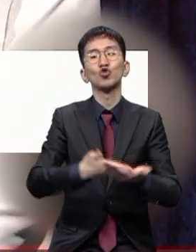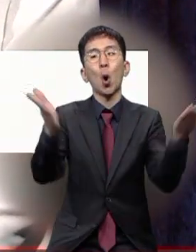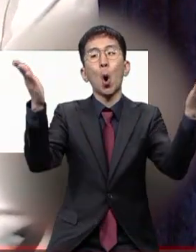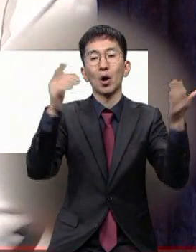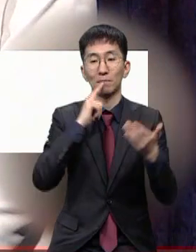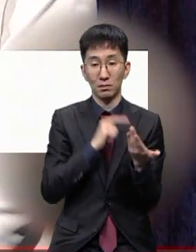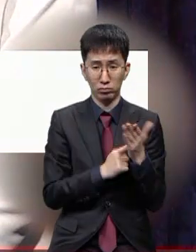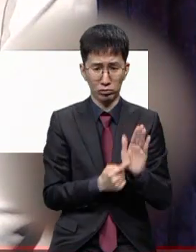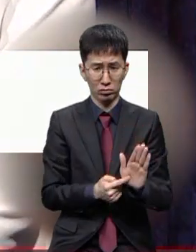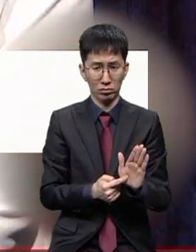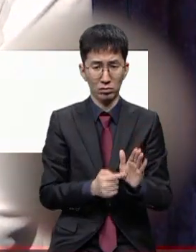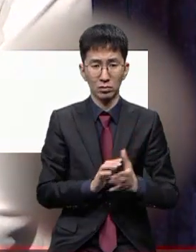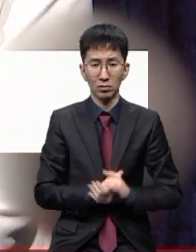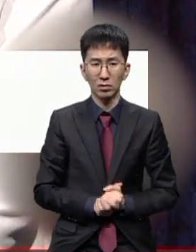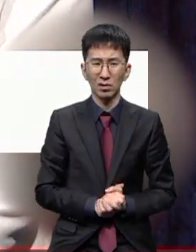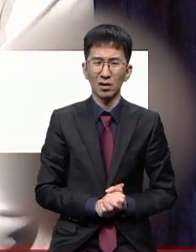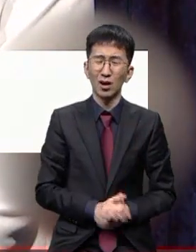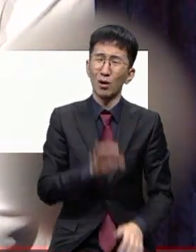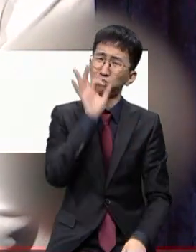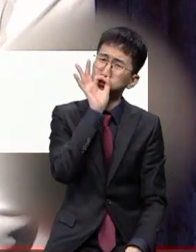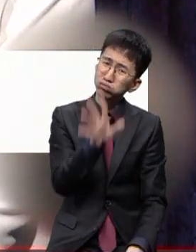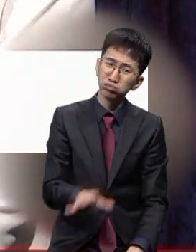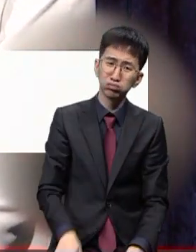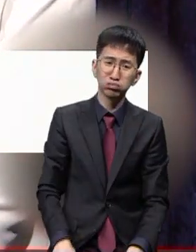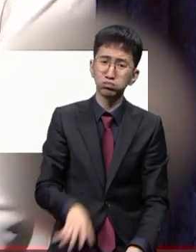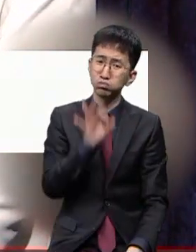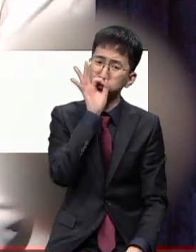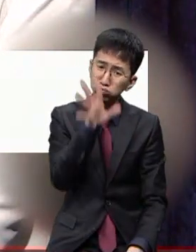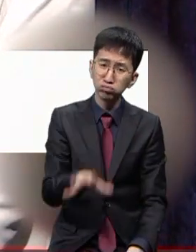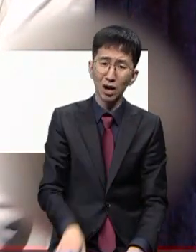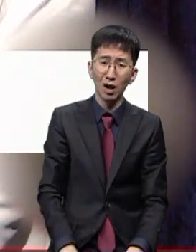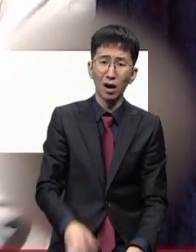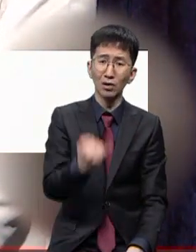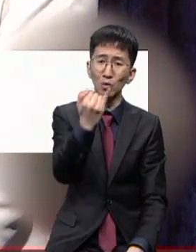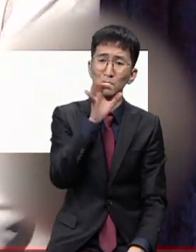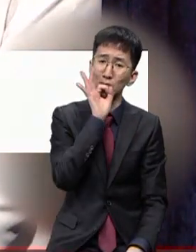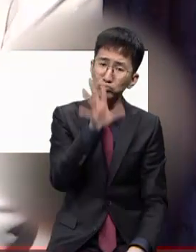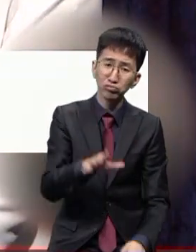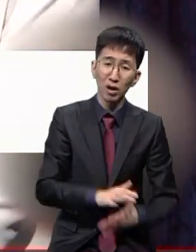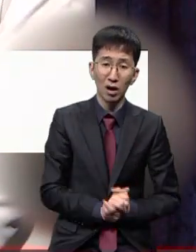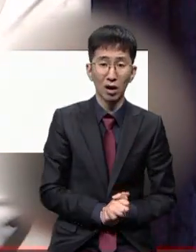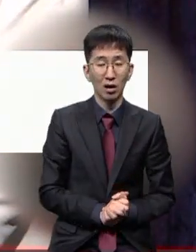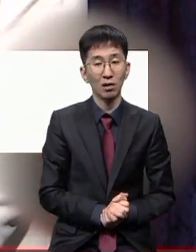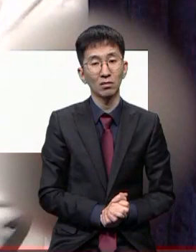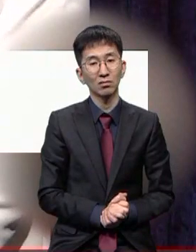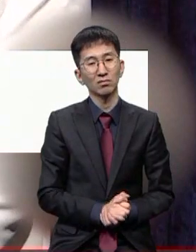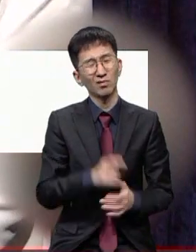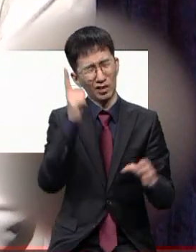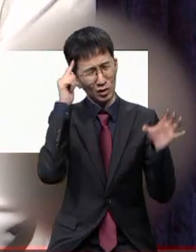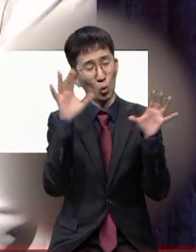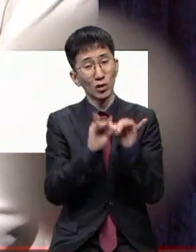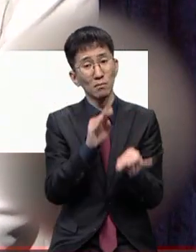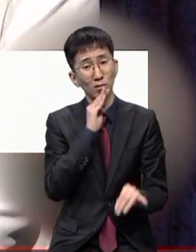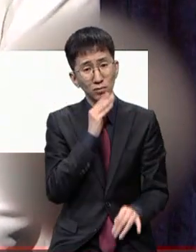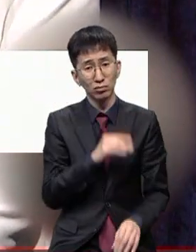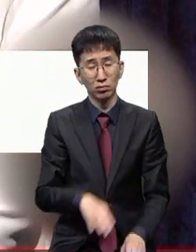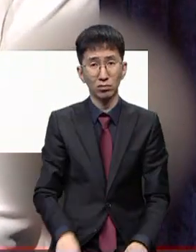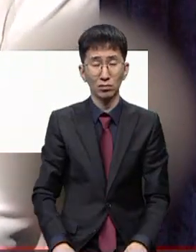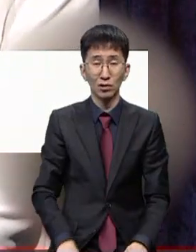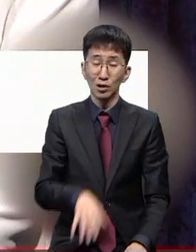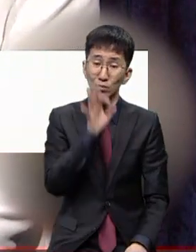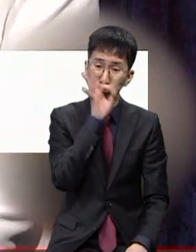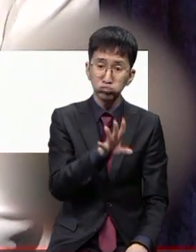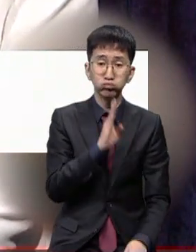공공주택을 공급하겠다. 아니, 완전 불가능한 얘기를 하시는 겁니다. 그렇죠. 박영선 후보님이. 전혀 기초가